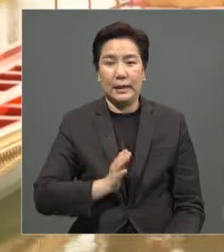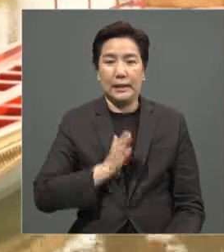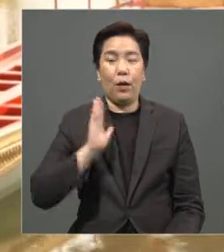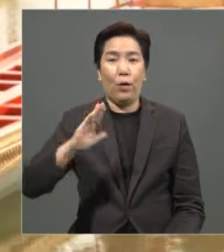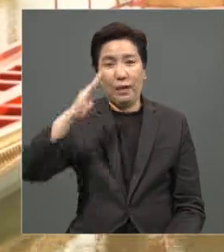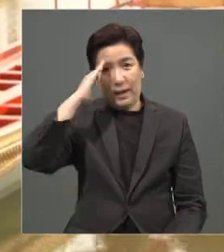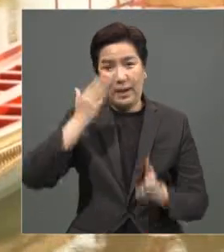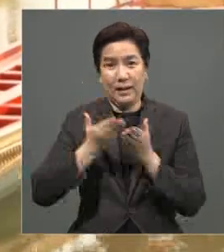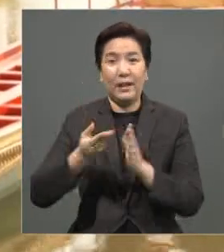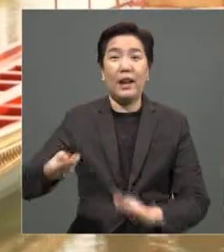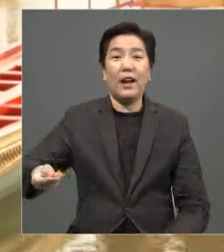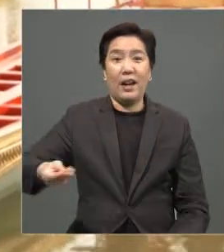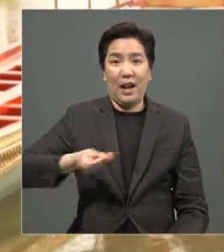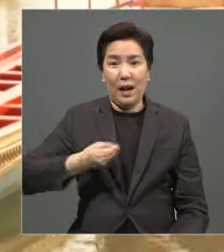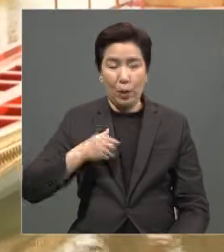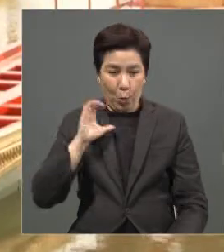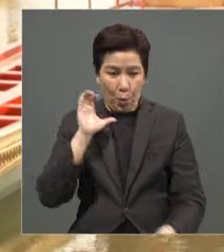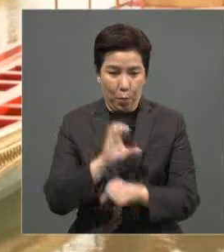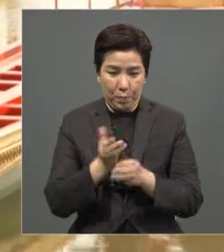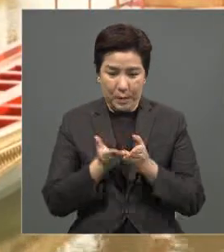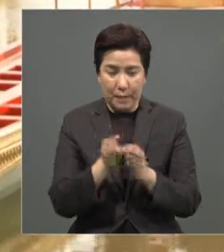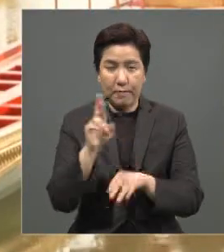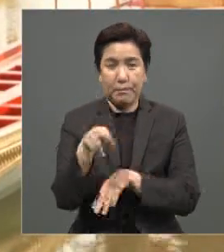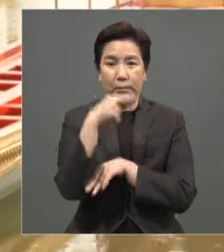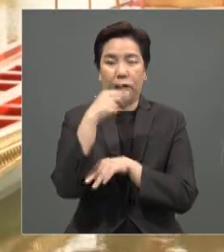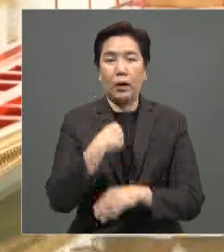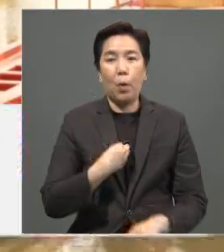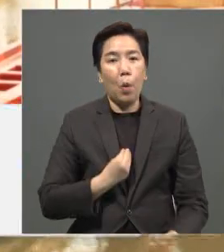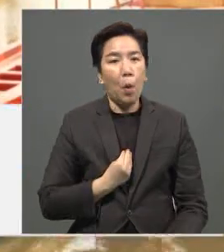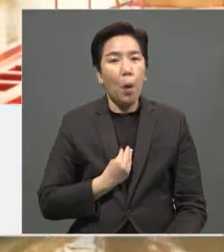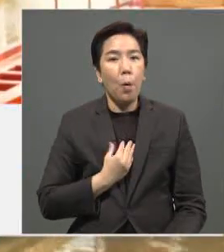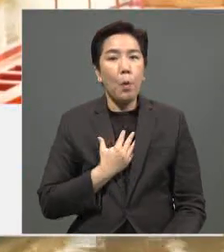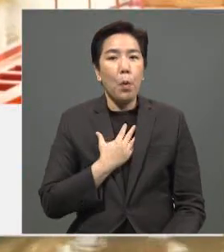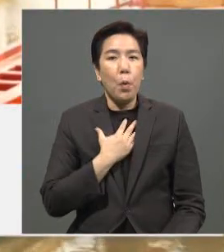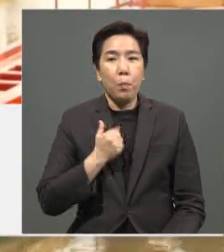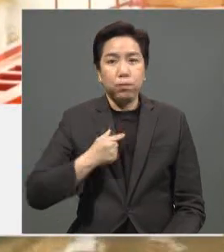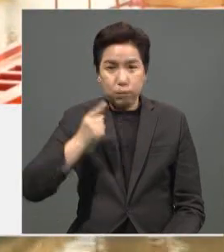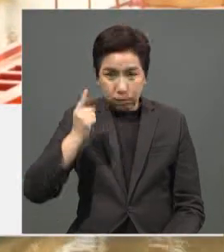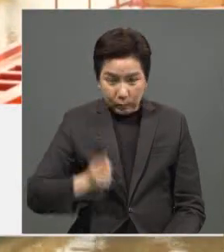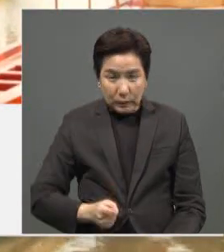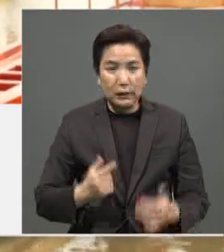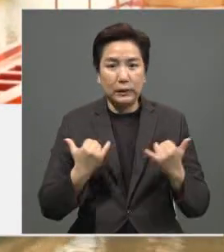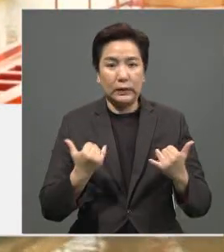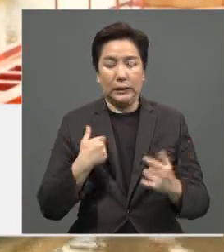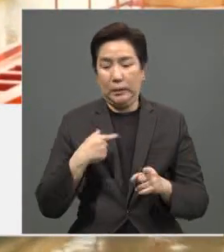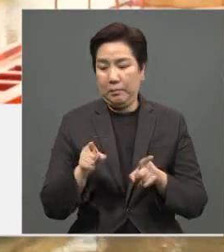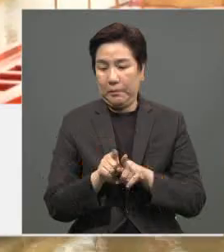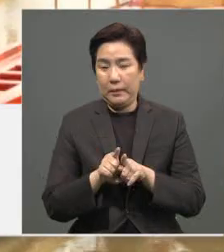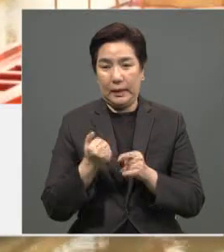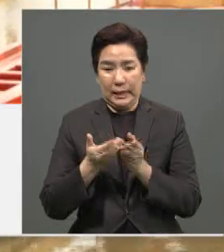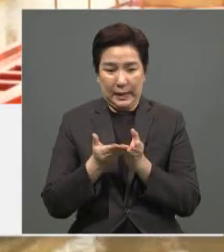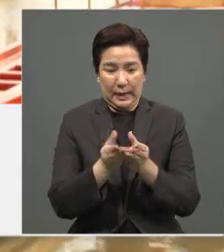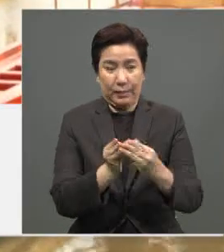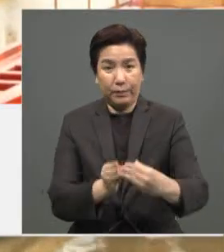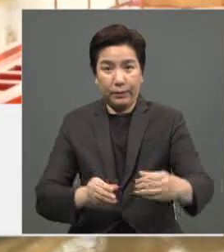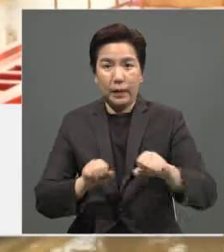กองทัพเรือนะครับให้เป็นผู้คุมพระที่นั่งสุพรรณหงส์ก็รู้สึกภูมิใจแล้วก็ภาคภูมิใจนะครับซึ่งขบวนพระยายาตรา